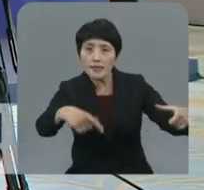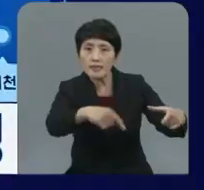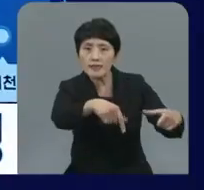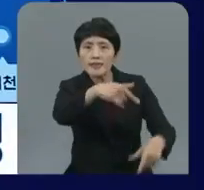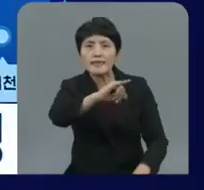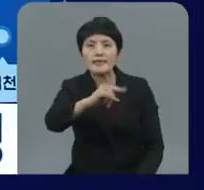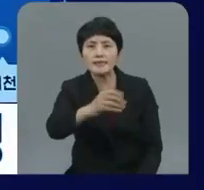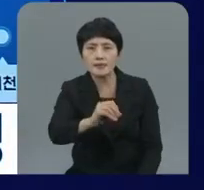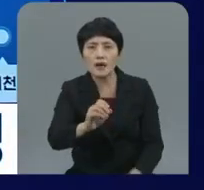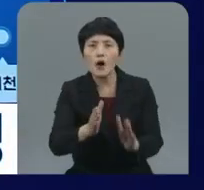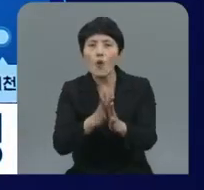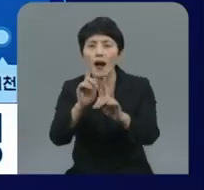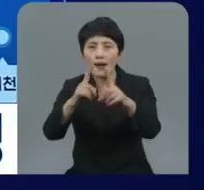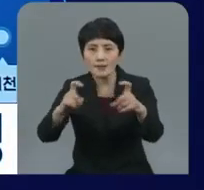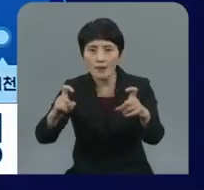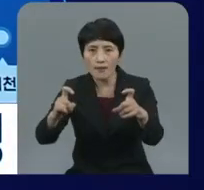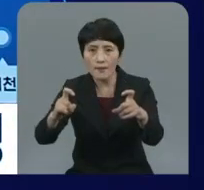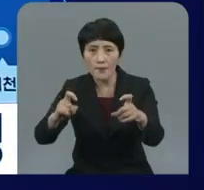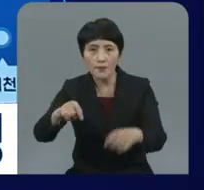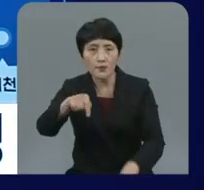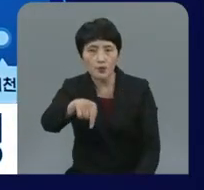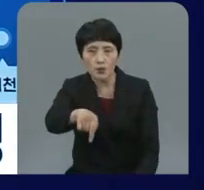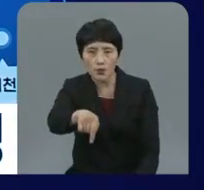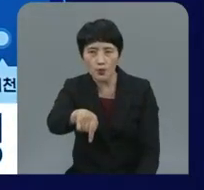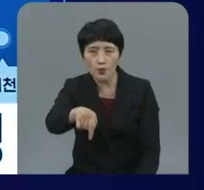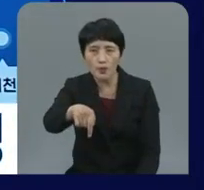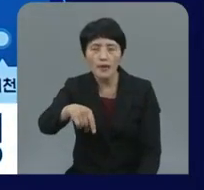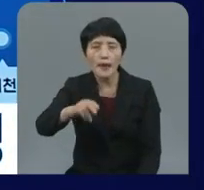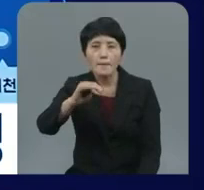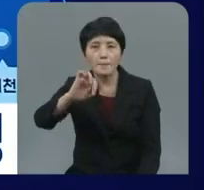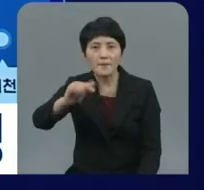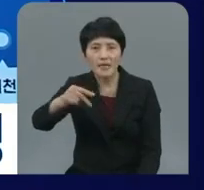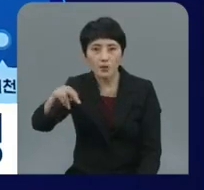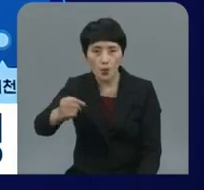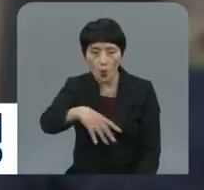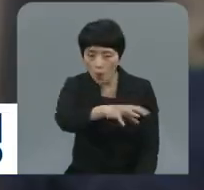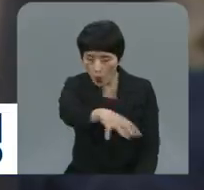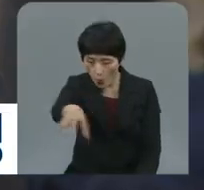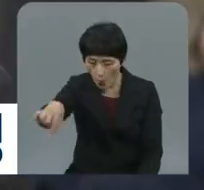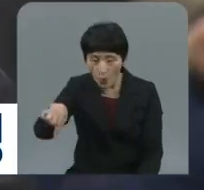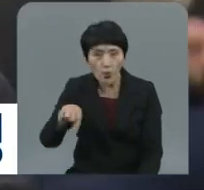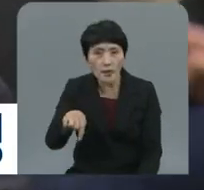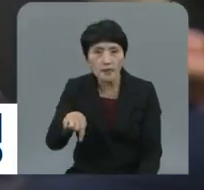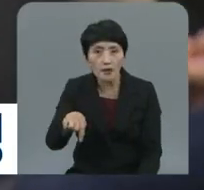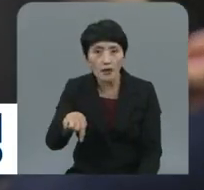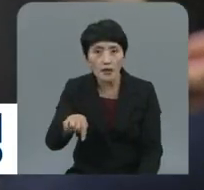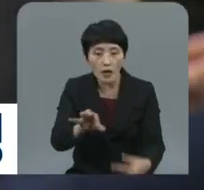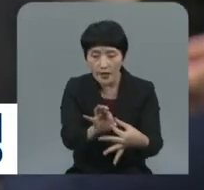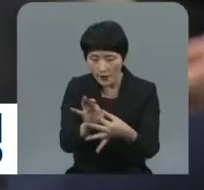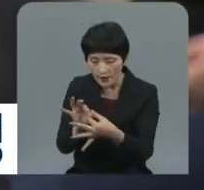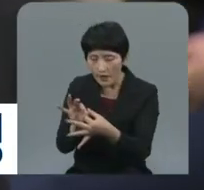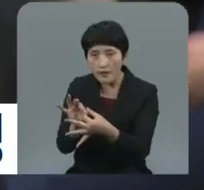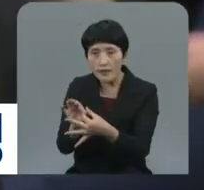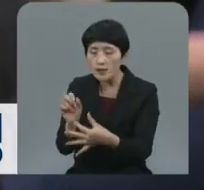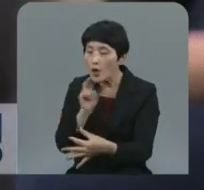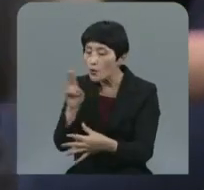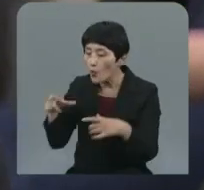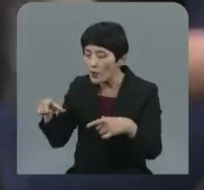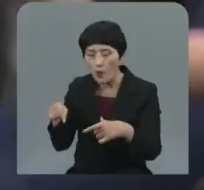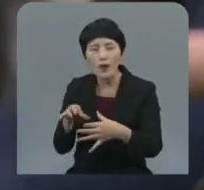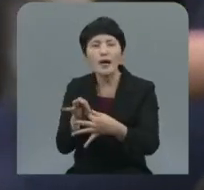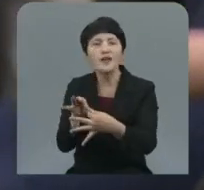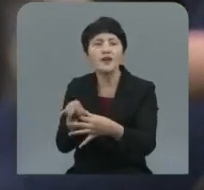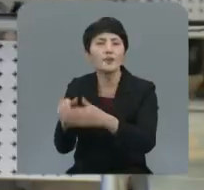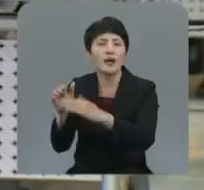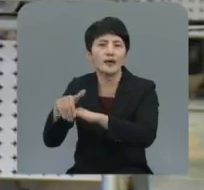không chỉ sự tăng trưởng của toàn bộ nền kinh tế Hàn Quốc mà còn tới sự phát triển cân bằng khu vực theo đó chính phủ sẽ xây dựng khu công nghiệp công nghệ cao quốc